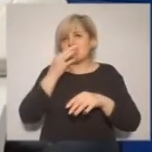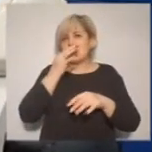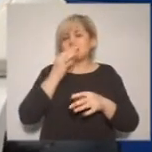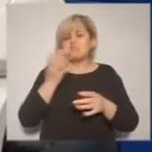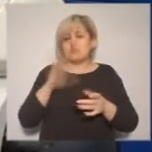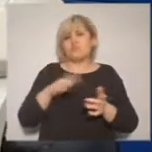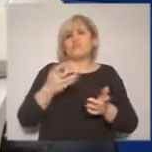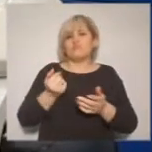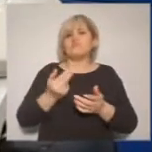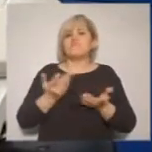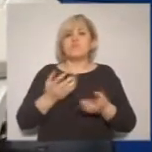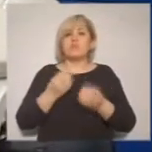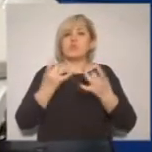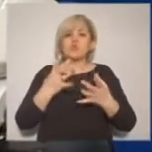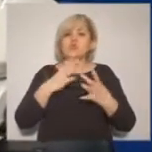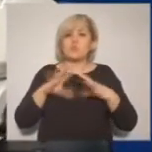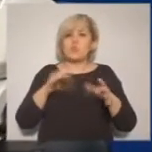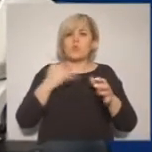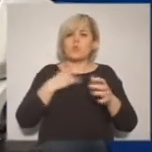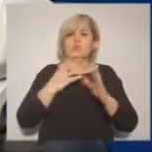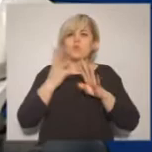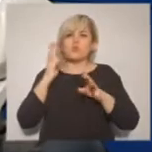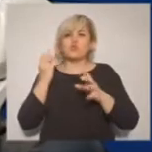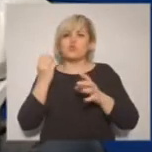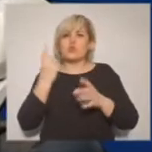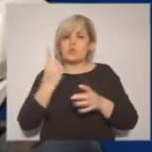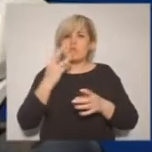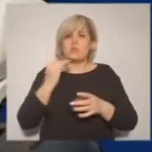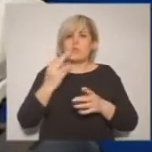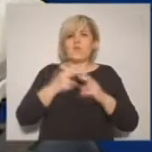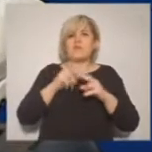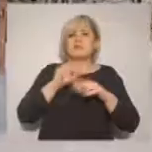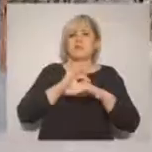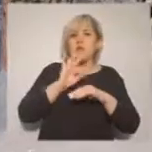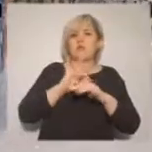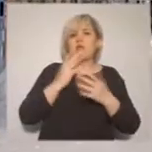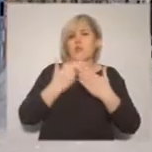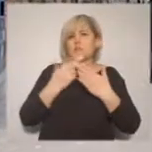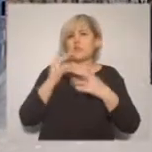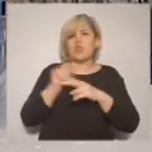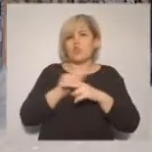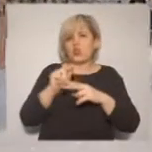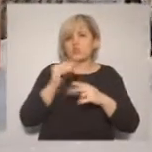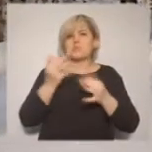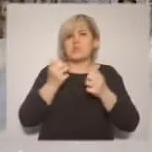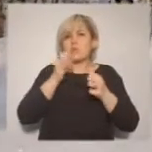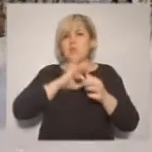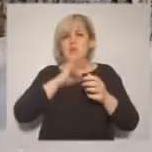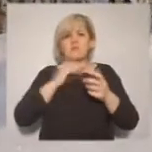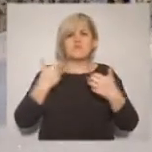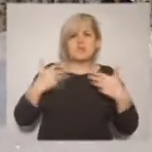яйца, да? Да. Проще не бывает. А у нас на очереди еще один миф. Это заболевание почти не лечится,